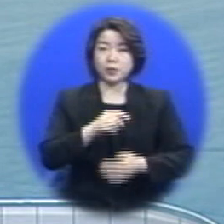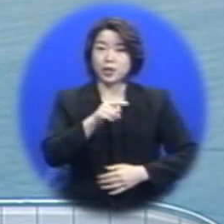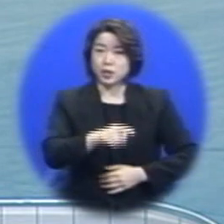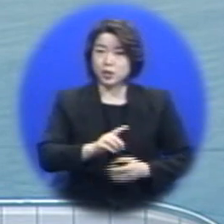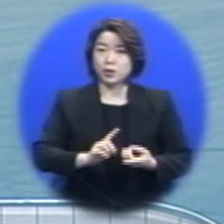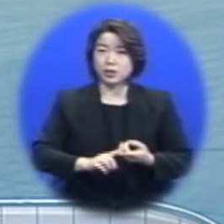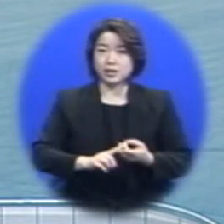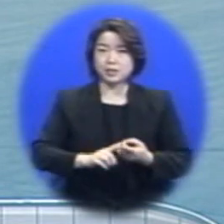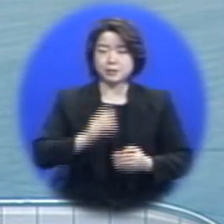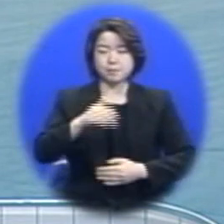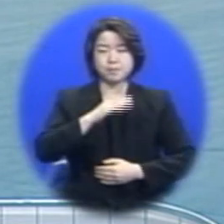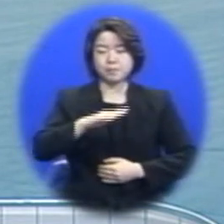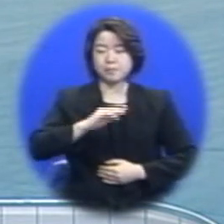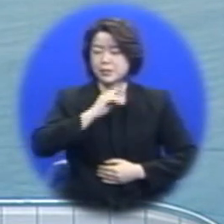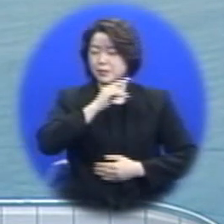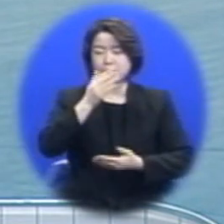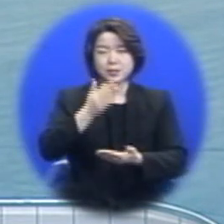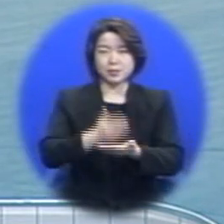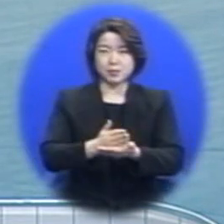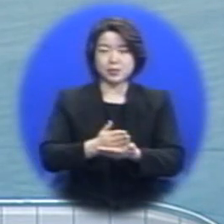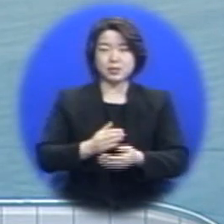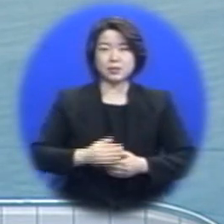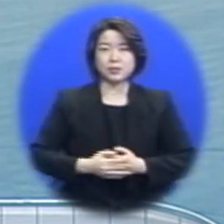사실을 절대로 의심하지 마시기 바랍니다.